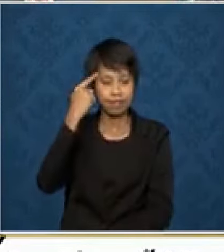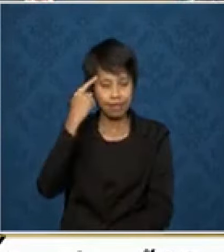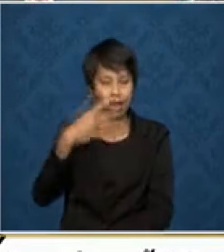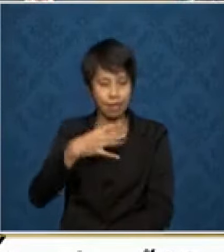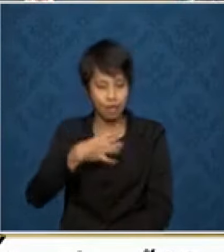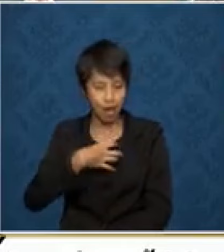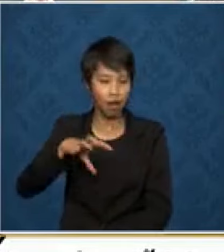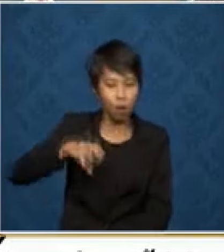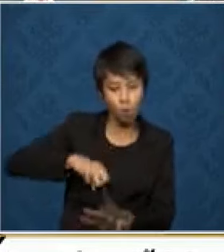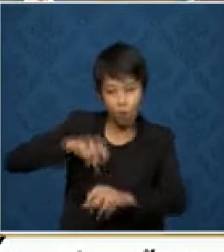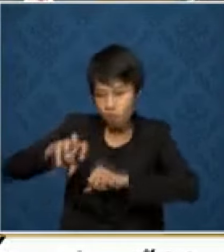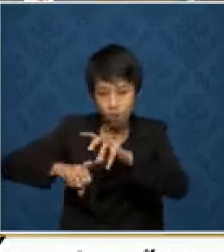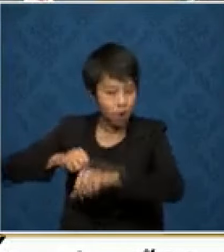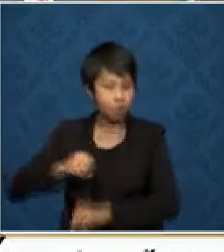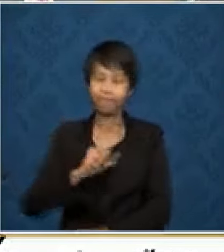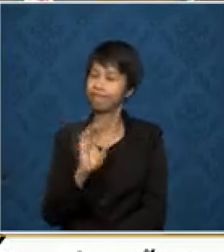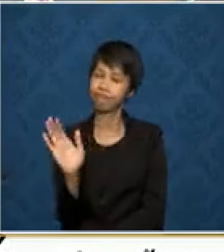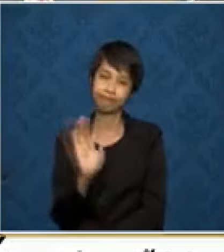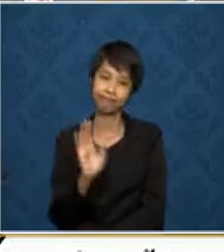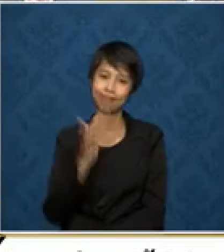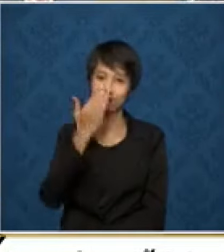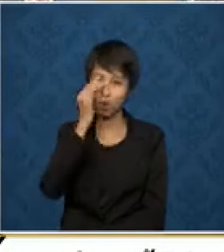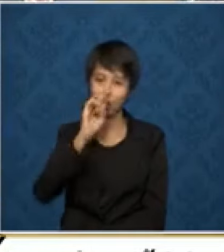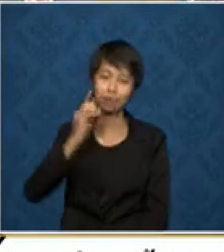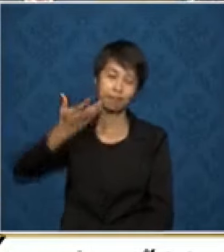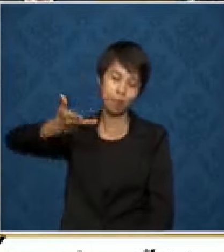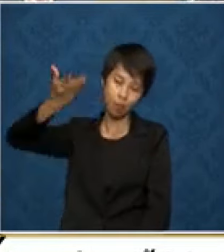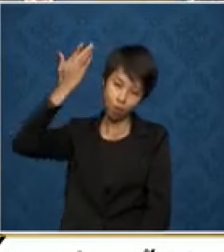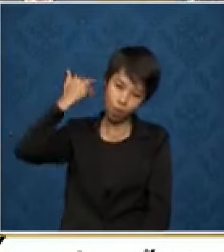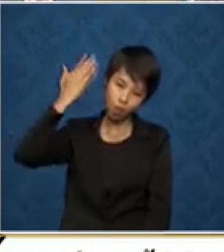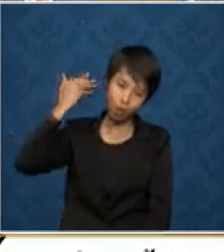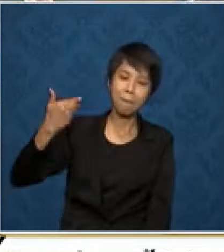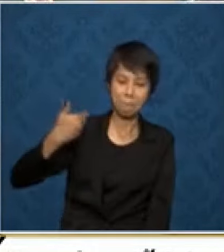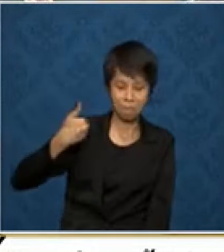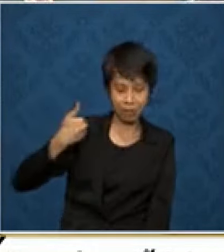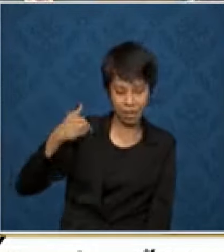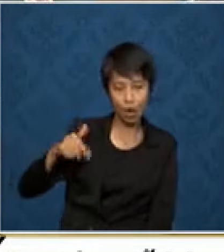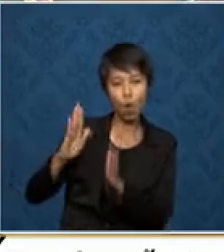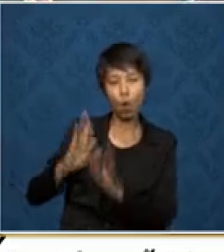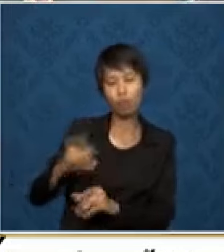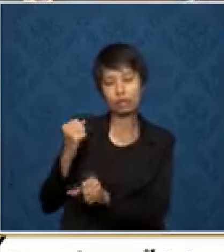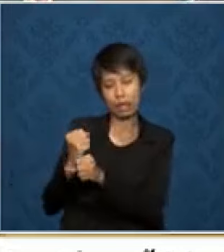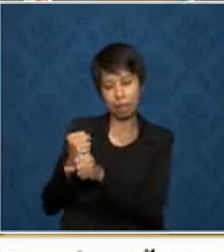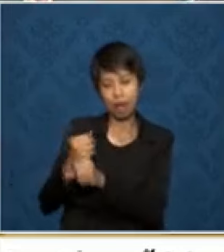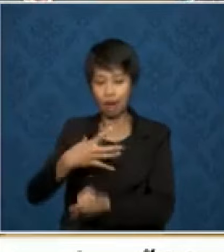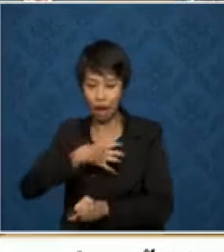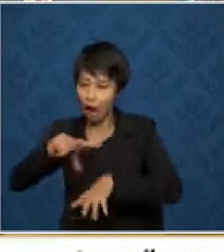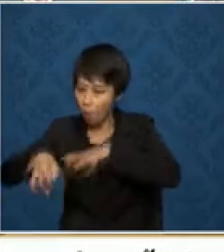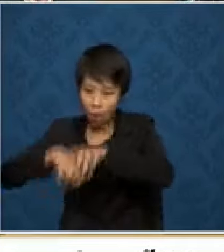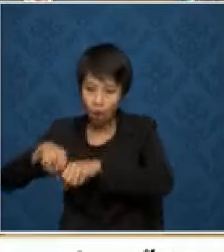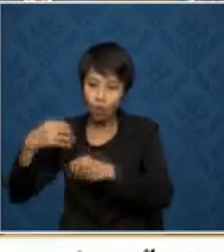เอาศอกเพราะในอดีตเคยมีคนพังเพราะไม่รู้จักพอมา